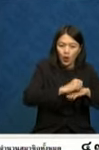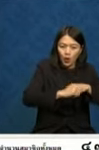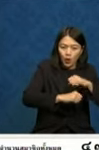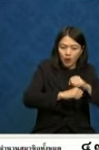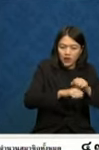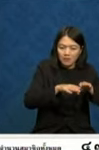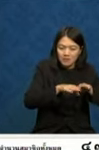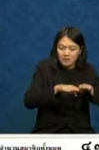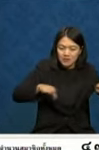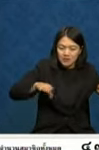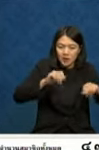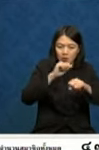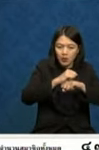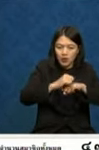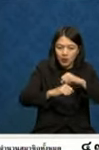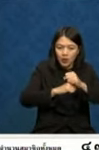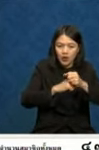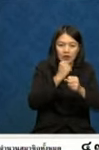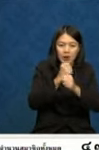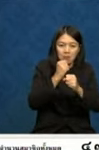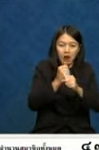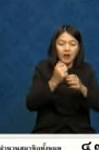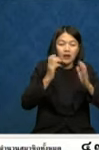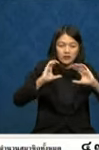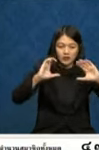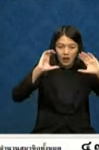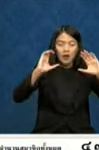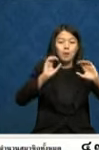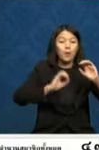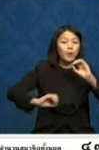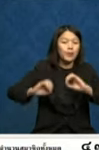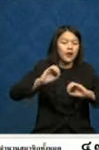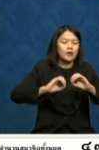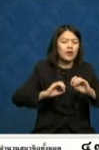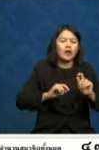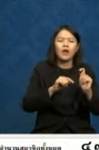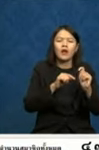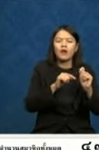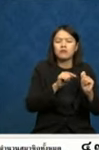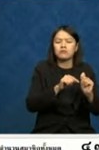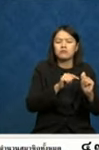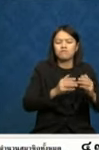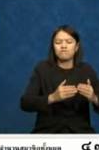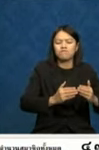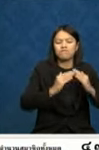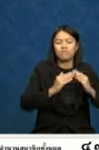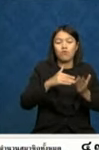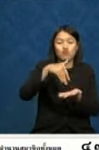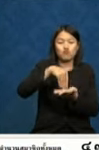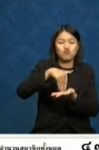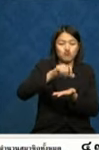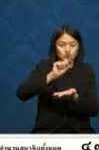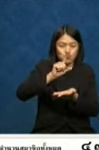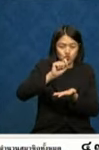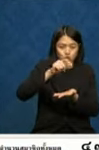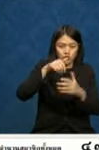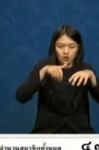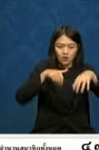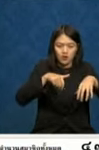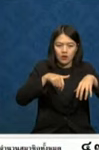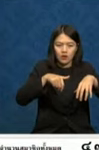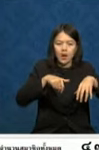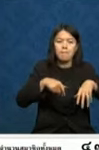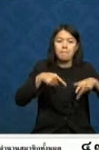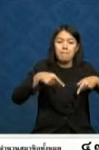ขตปลอดภัยทางราชการทหารนะครับสำหรับตำบลที่ตั้งอาคารศูนย์ความมั่นคงท่าเรือนะครับจังหวัด